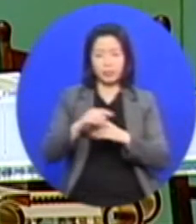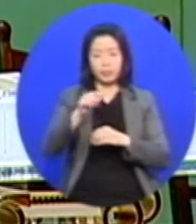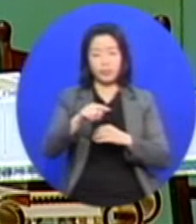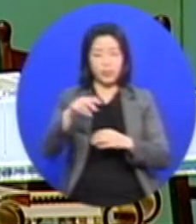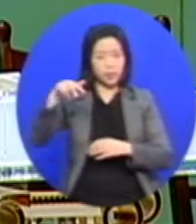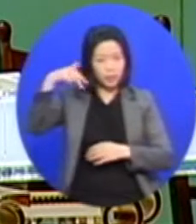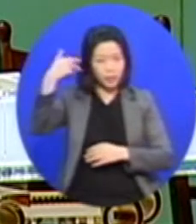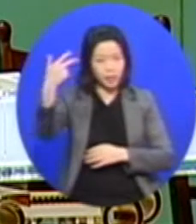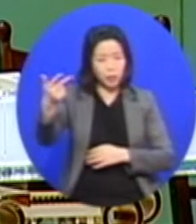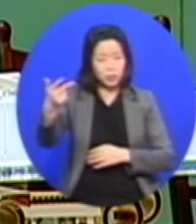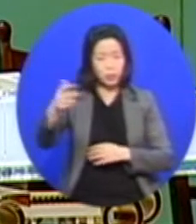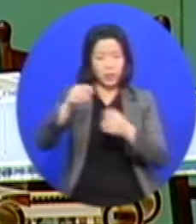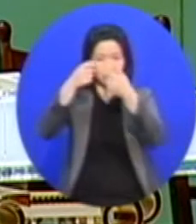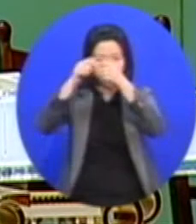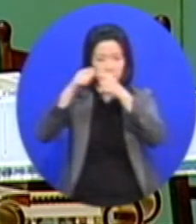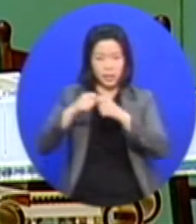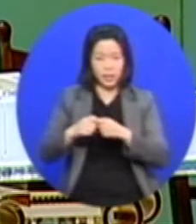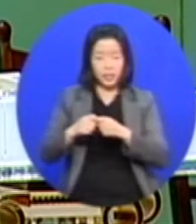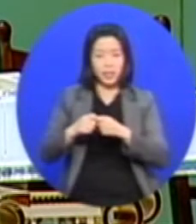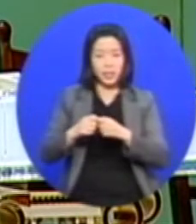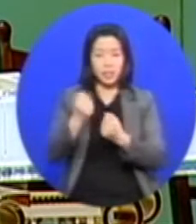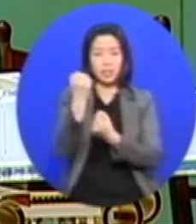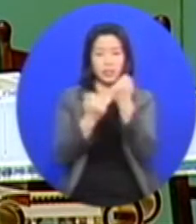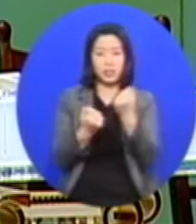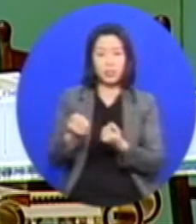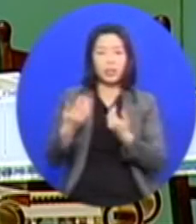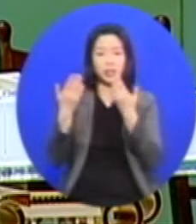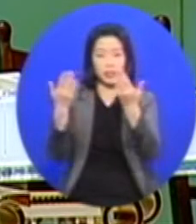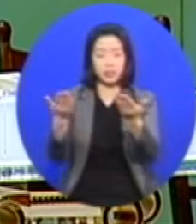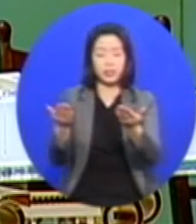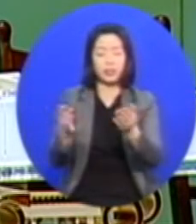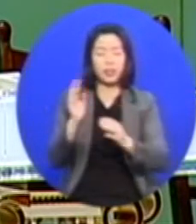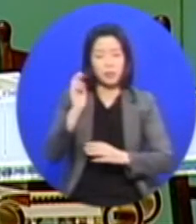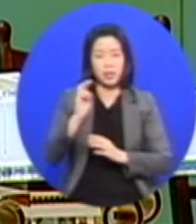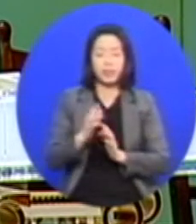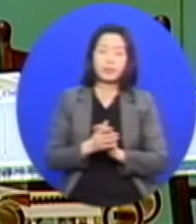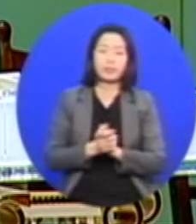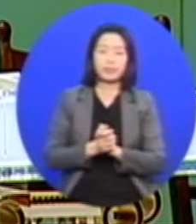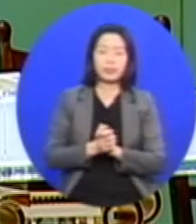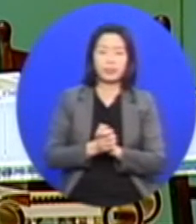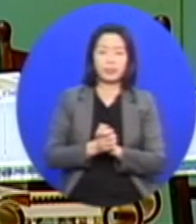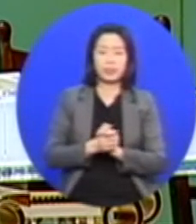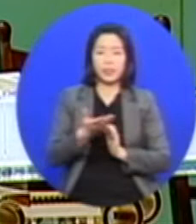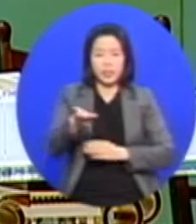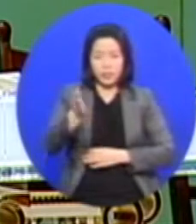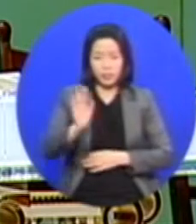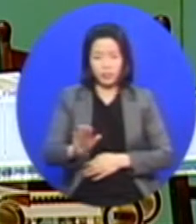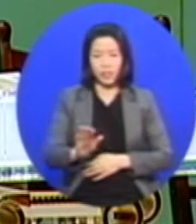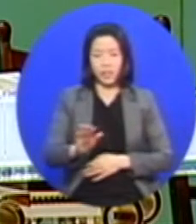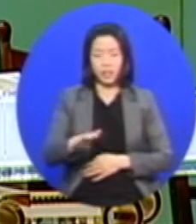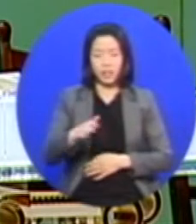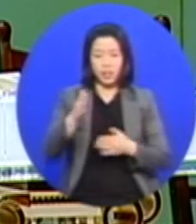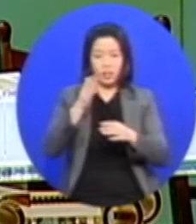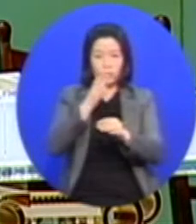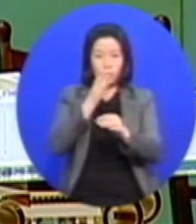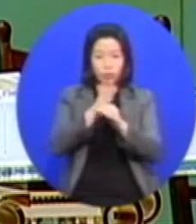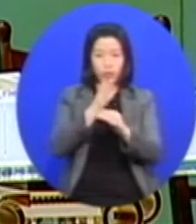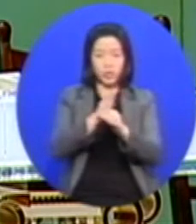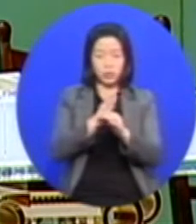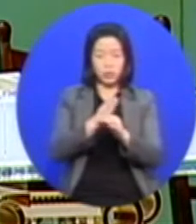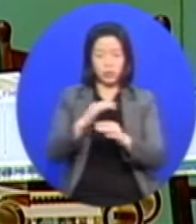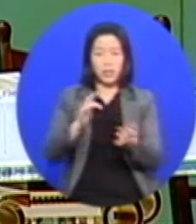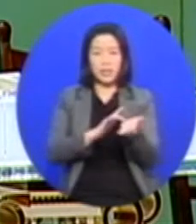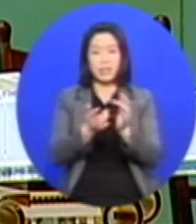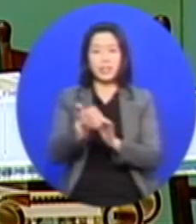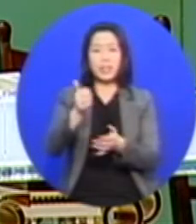자세히 성경에 나오는 대로 여러분에게 설명을 해드리겠습니다 그러나 핵심은 예수님